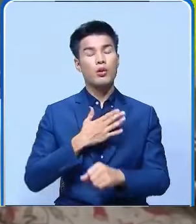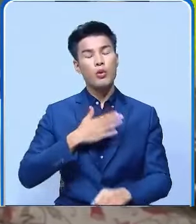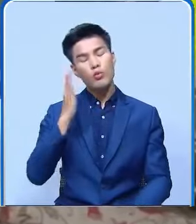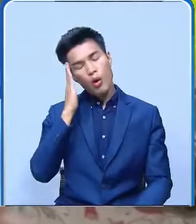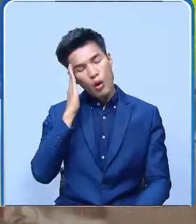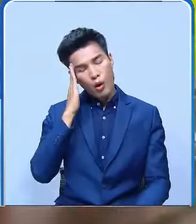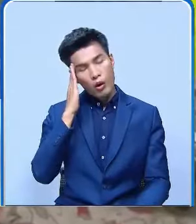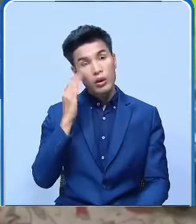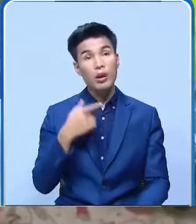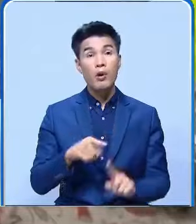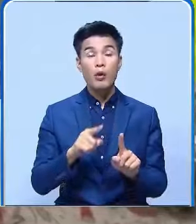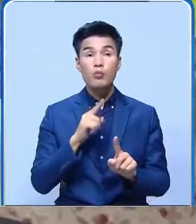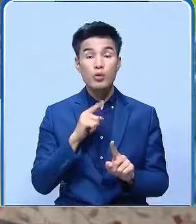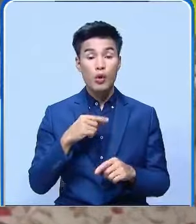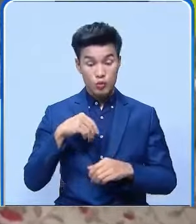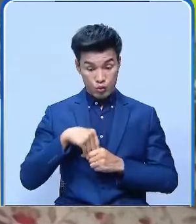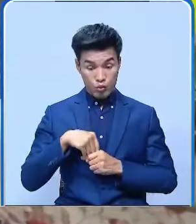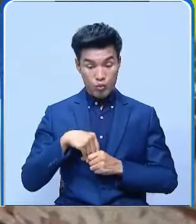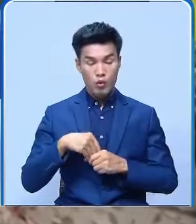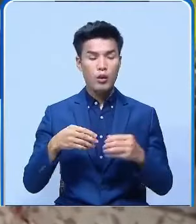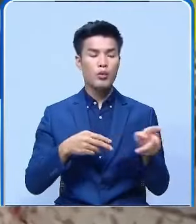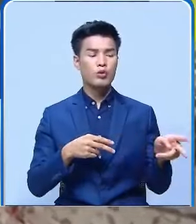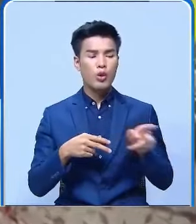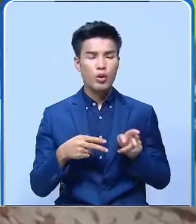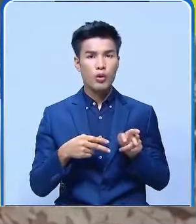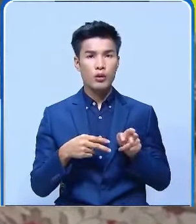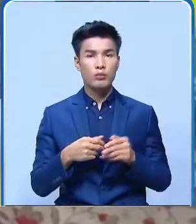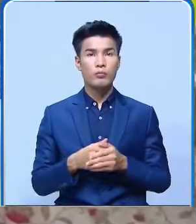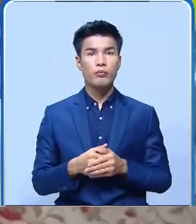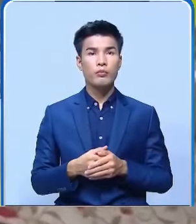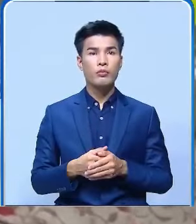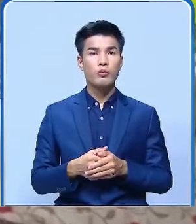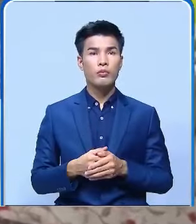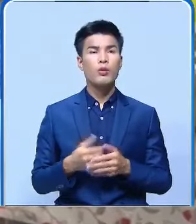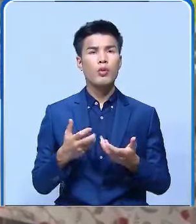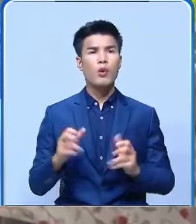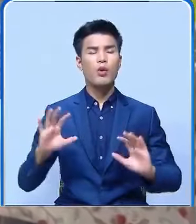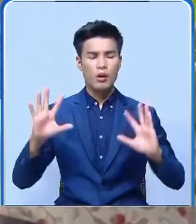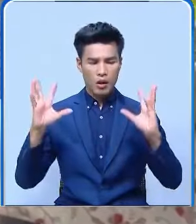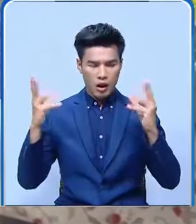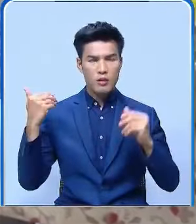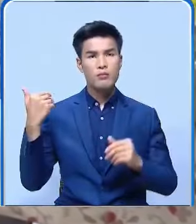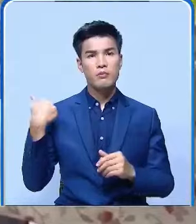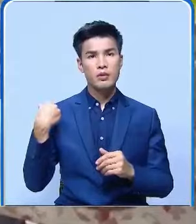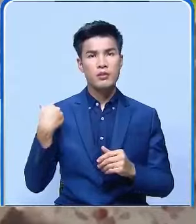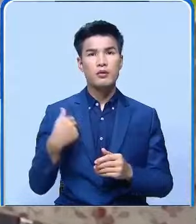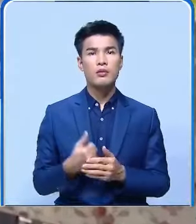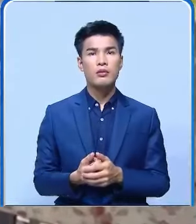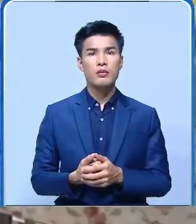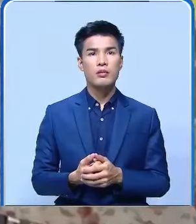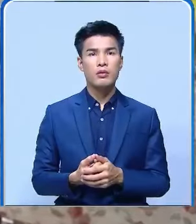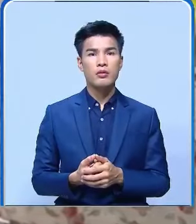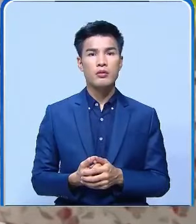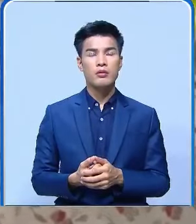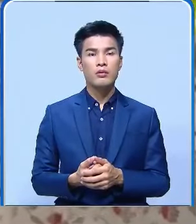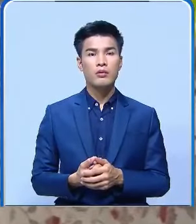วันเนี่ยเราอยู่แล้วก็ถอด ปกติข้าวของที่นี่เคยหายบ่อยไหมครับ มันก็มีหายบ่อยอยู่นะไอ้นั่นเป็นส่วนหนึ่ง